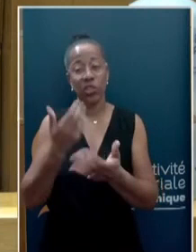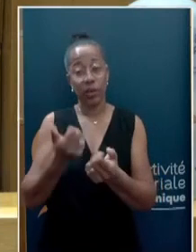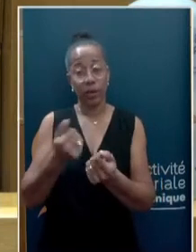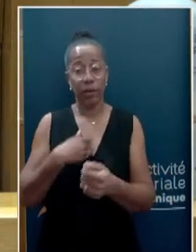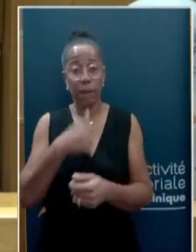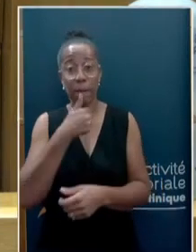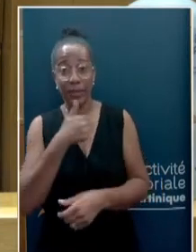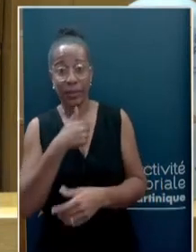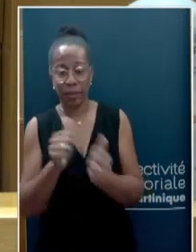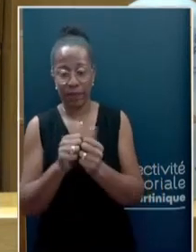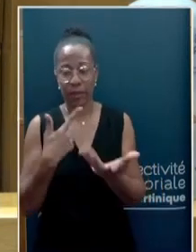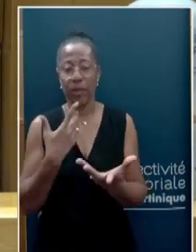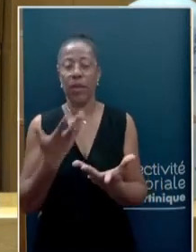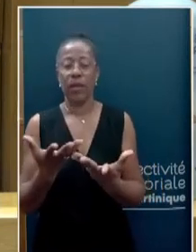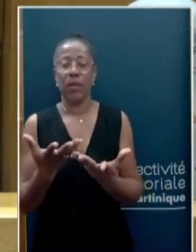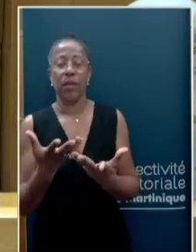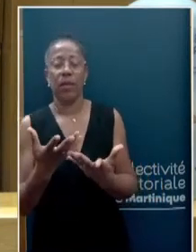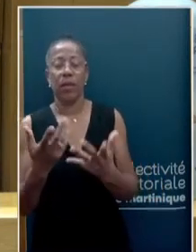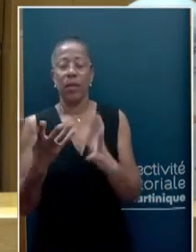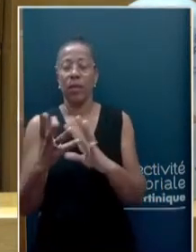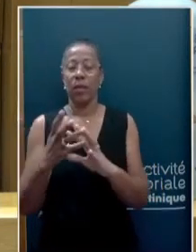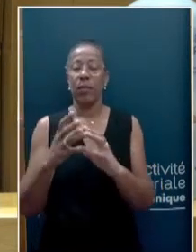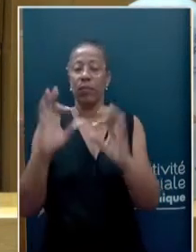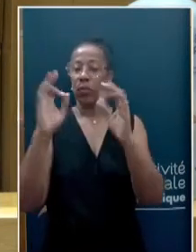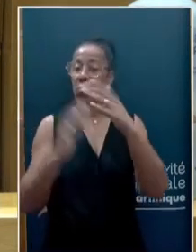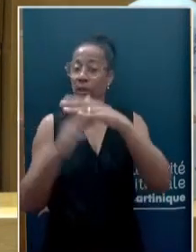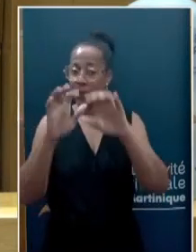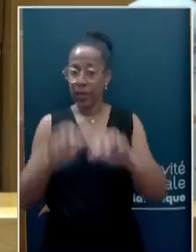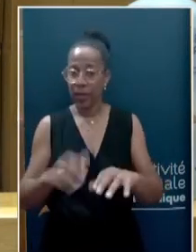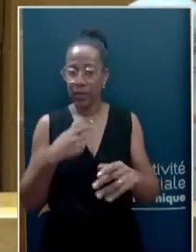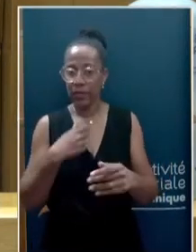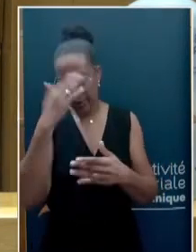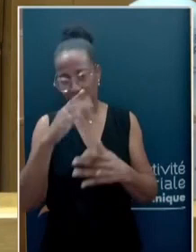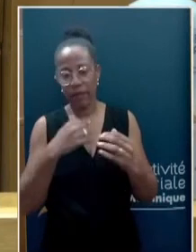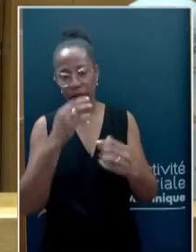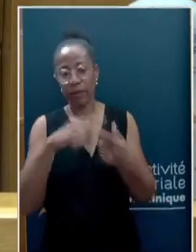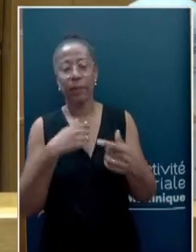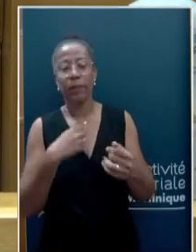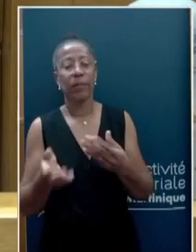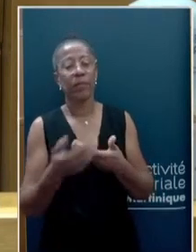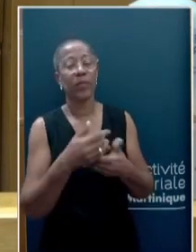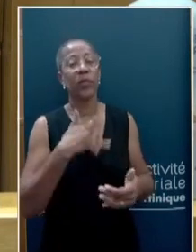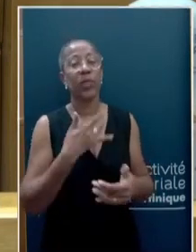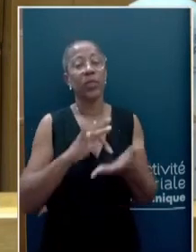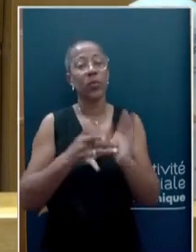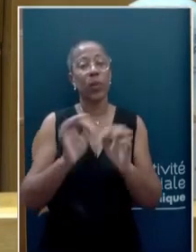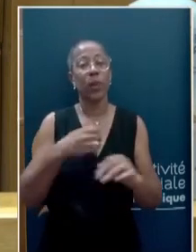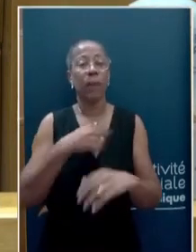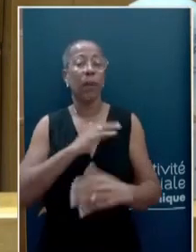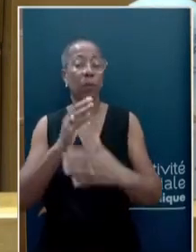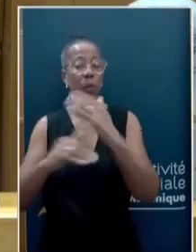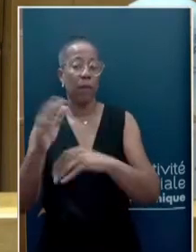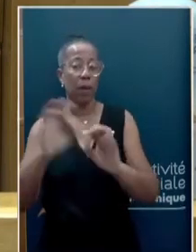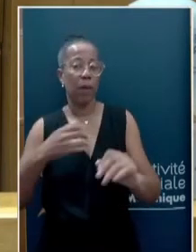je suis persuadé que ça ne va pas être consommé, parce qu'il n'y a pas eu de programme territorial de formation professionnelle passé avec les centres de